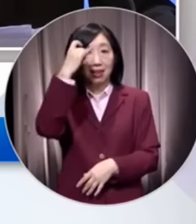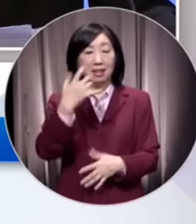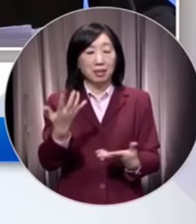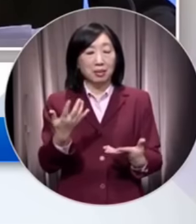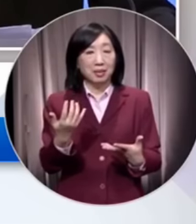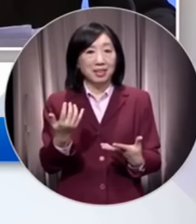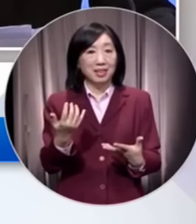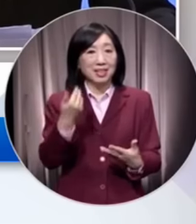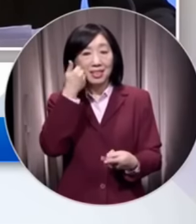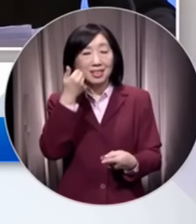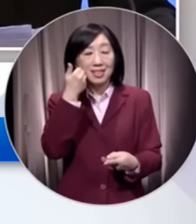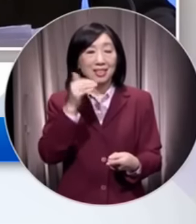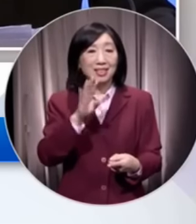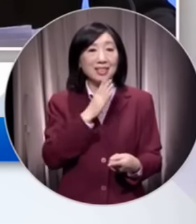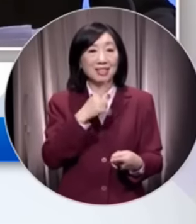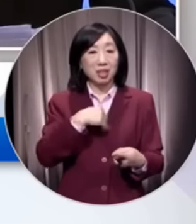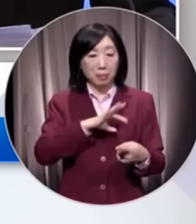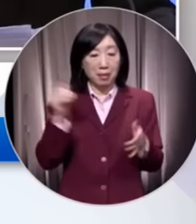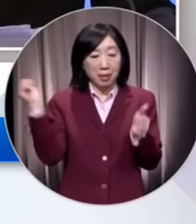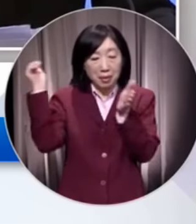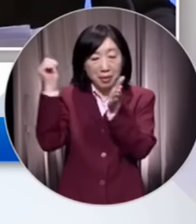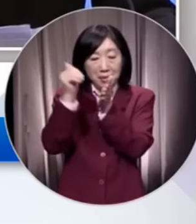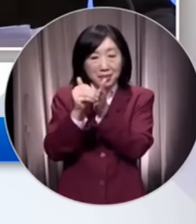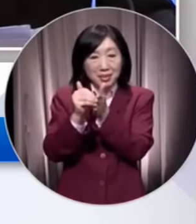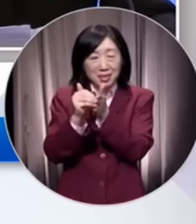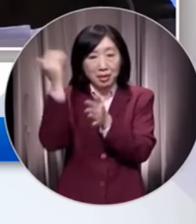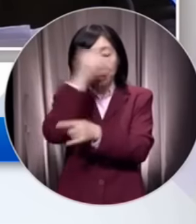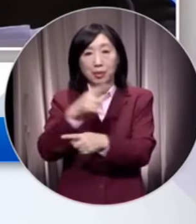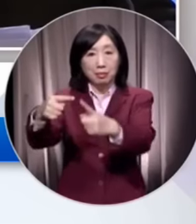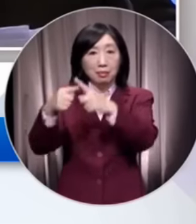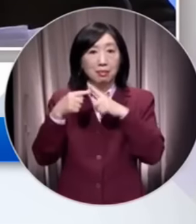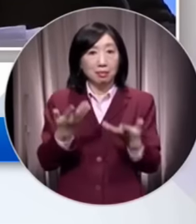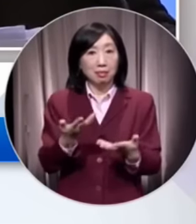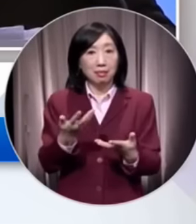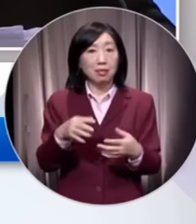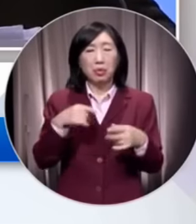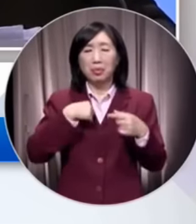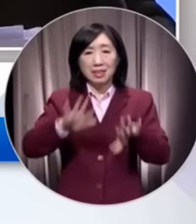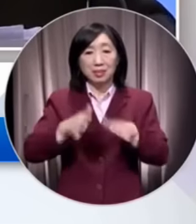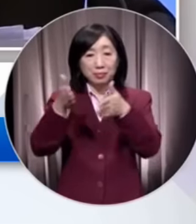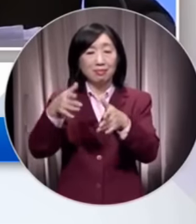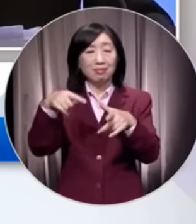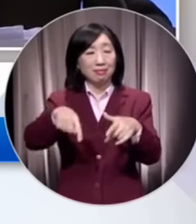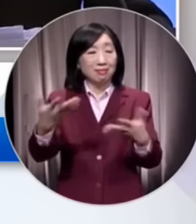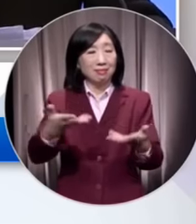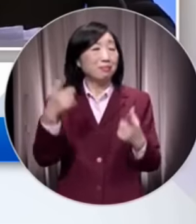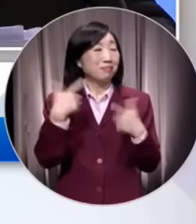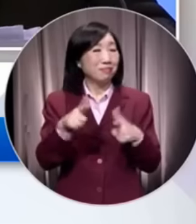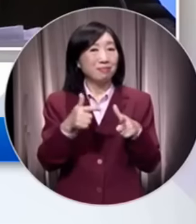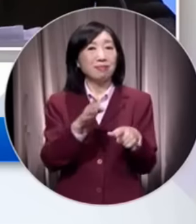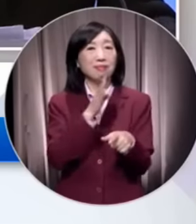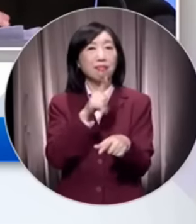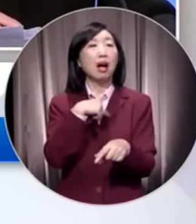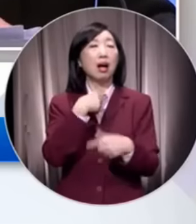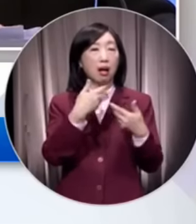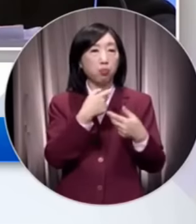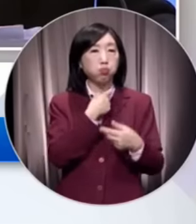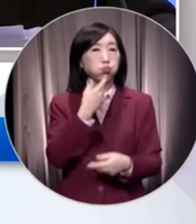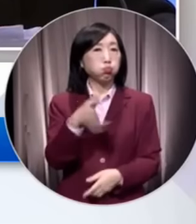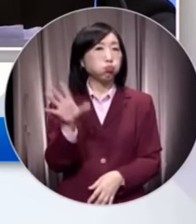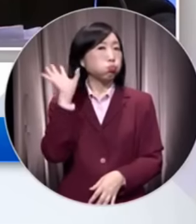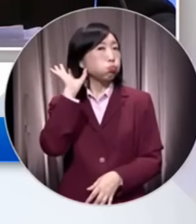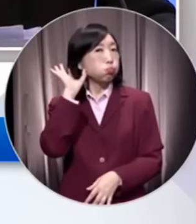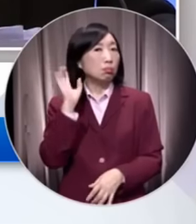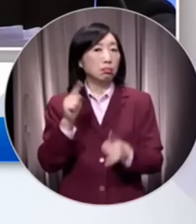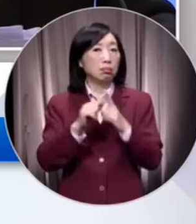冒出来了。但是我们今天不是在讲这个问题，是要多倾听人民的声音。上一